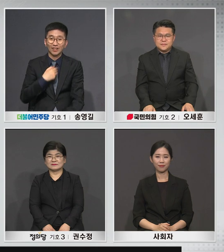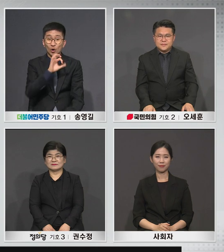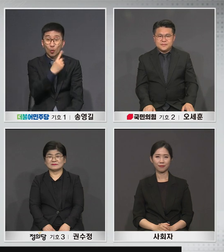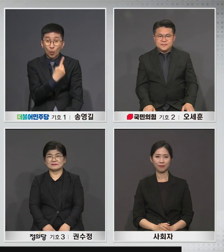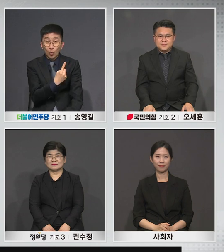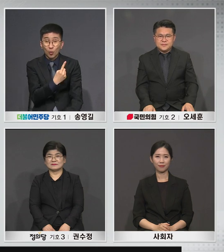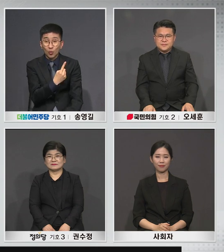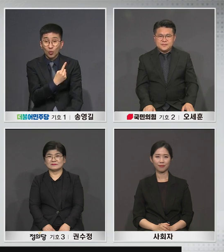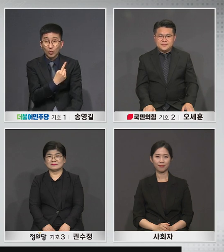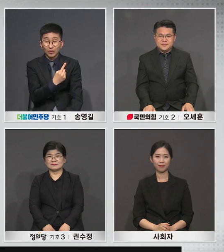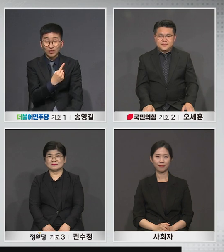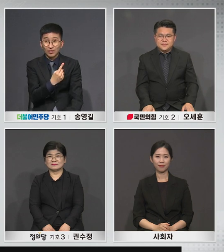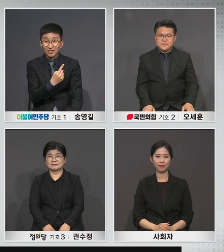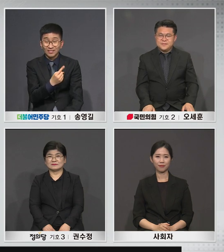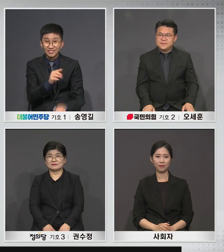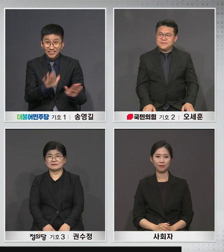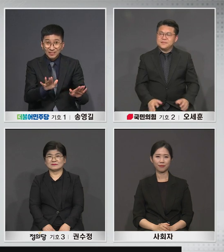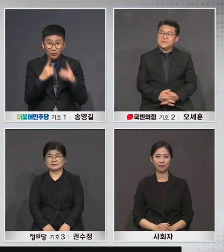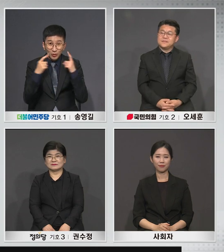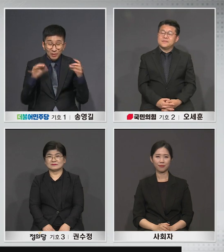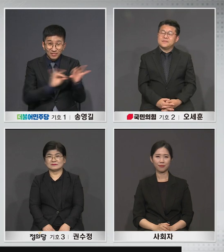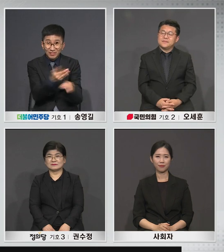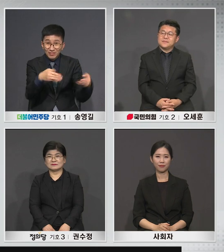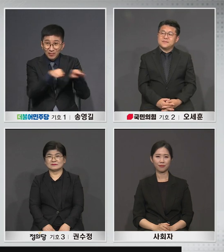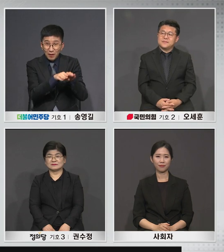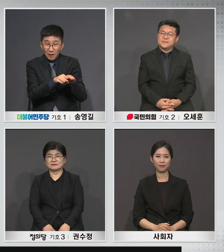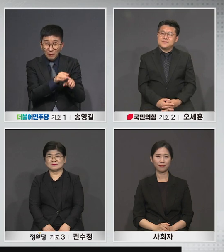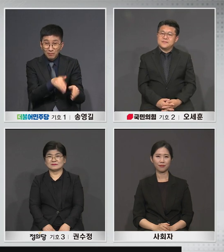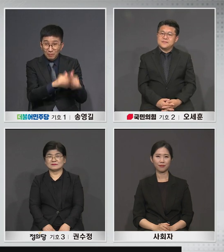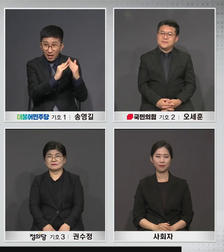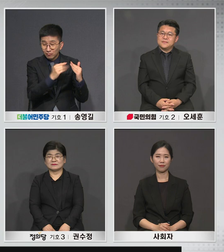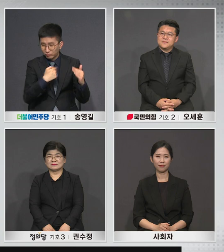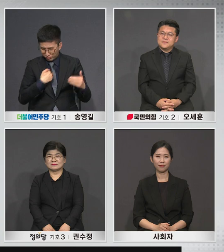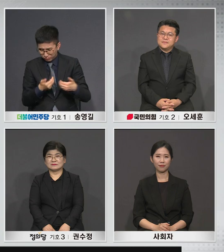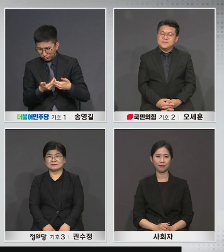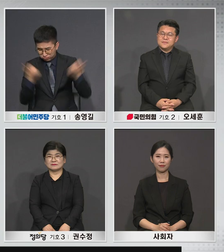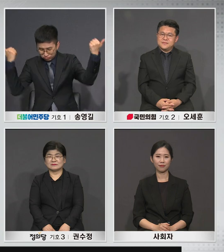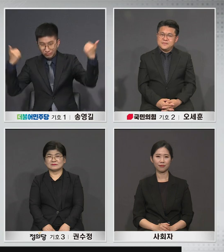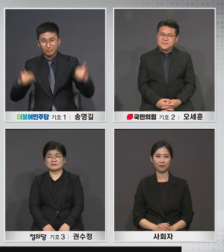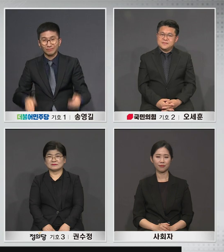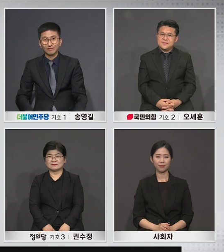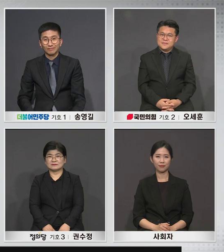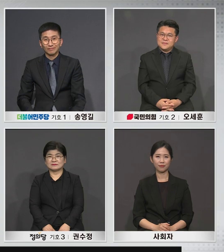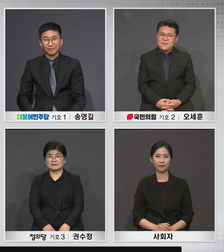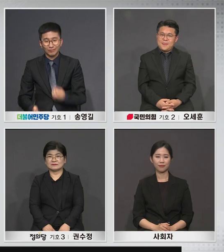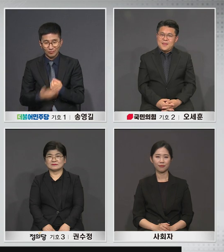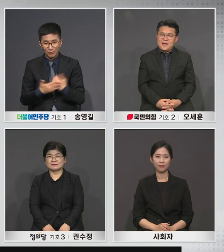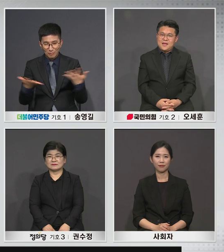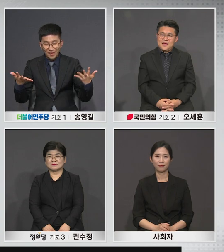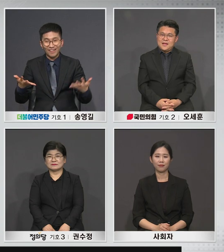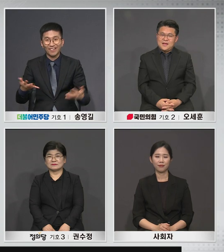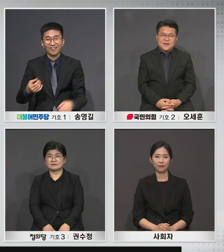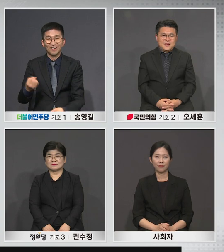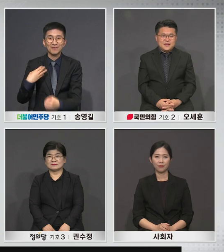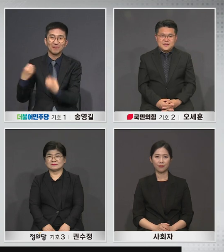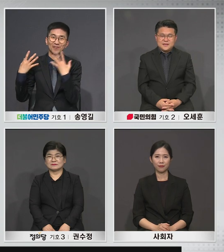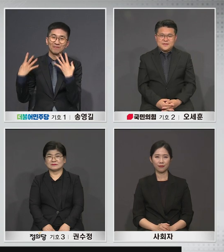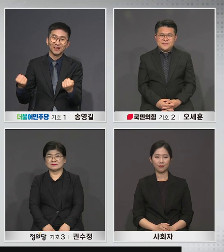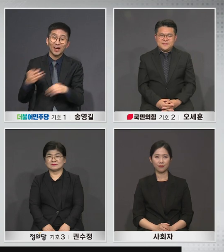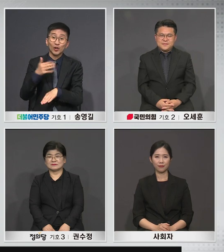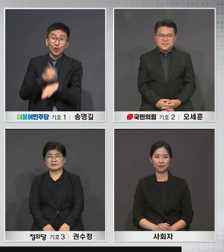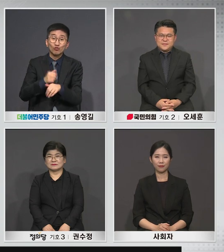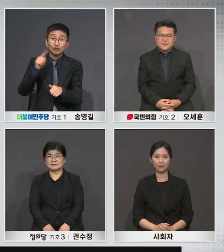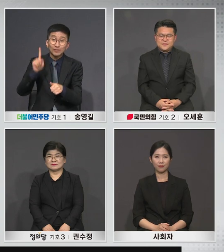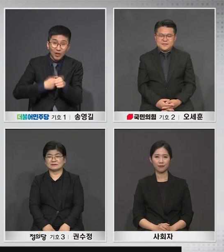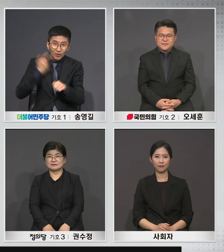시장이 만든 DDP가 전혀 자기들하고 상관없이 따로 놀고 있다는 불만이 많았고요. 그래서 제가 이 동대문 프라자에 대한 계획을